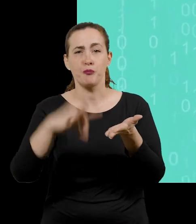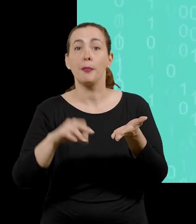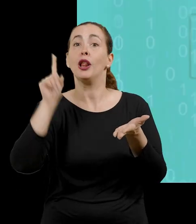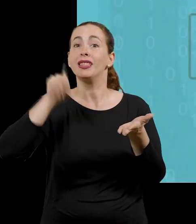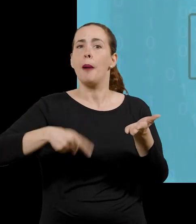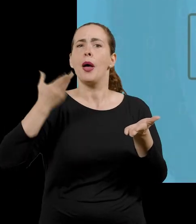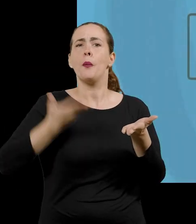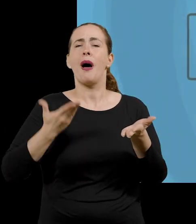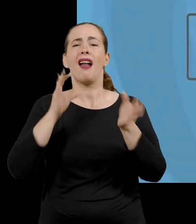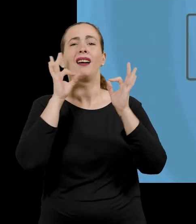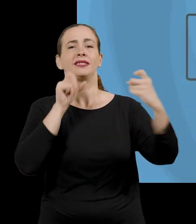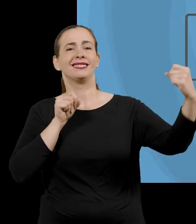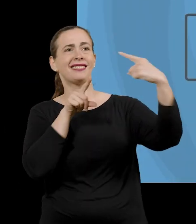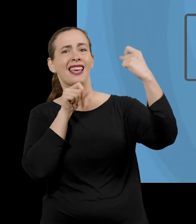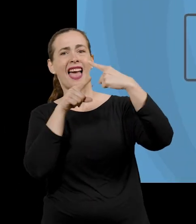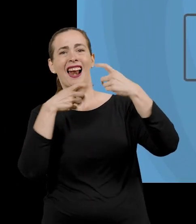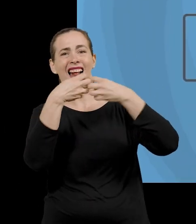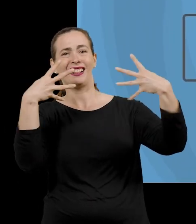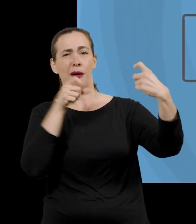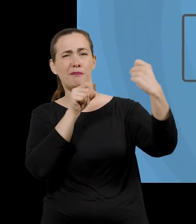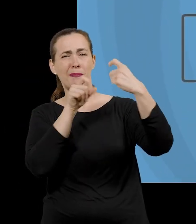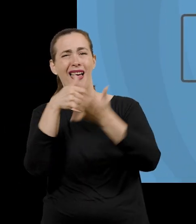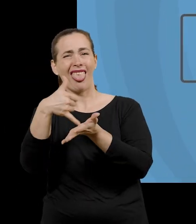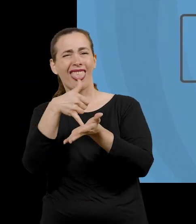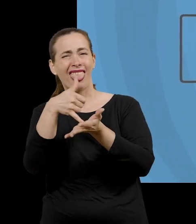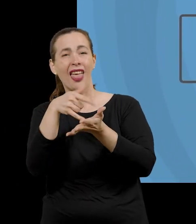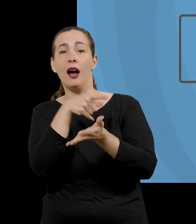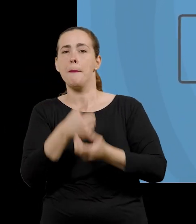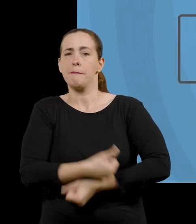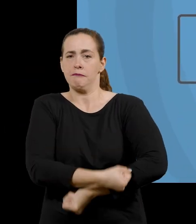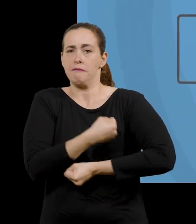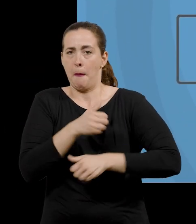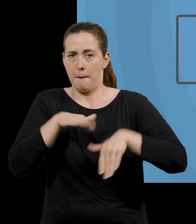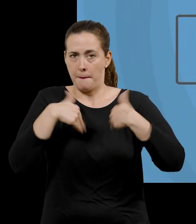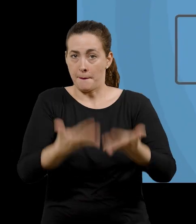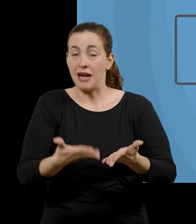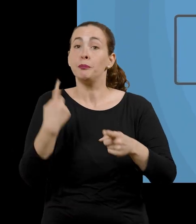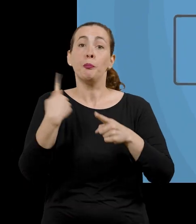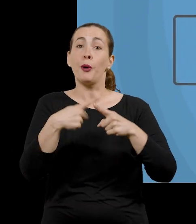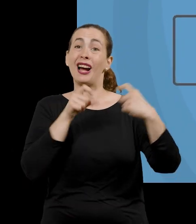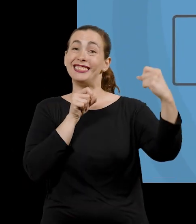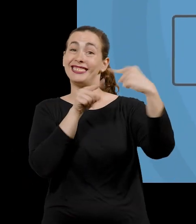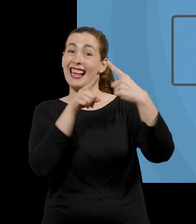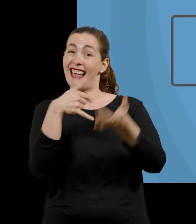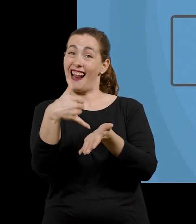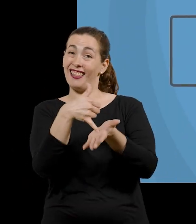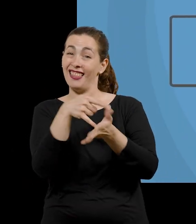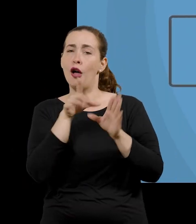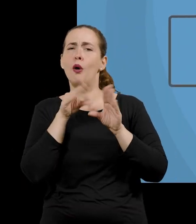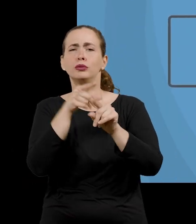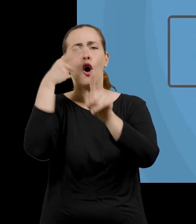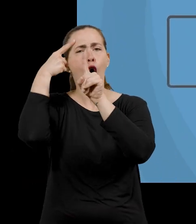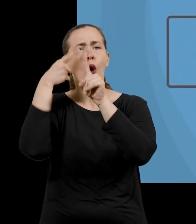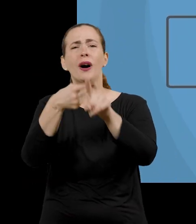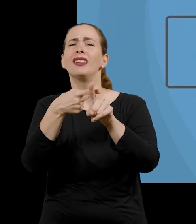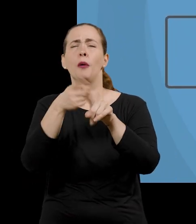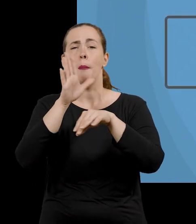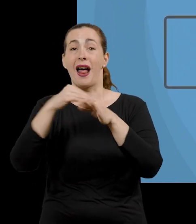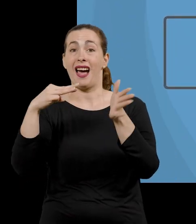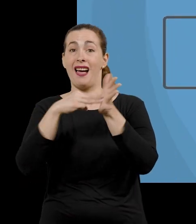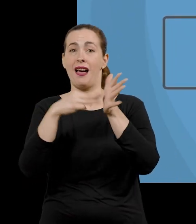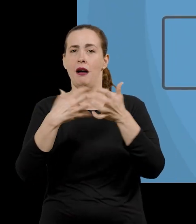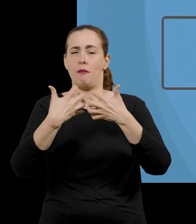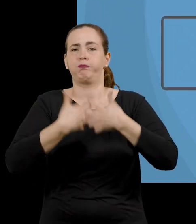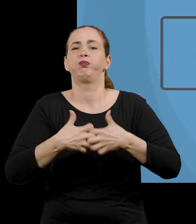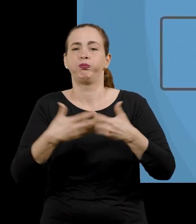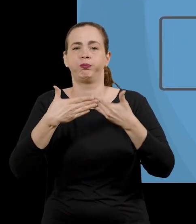digitals, però també per poder amplificar senyals elèctrics molt febles, ja que el senyal feble s'utilitza per activar el transistor